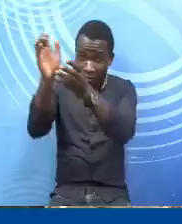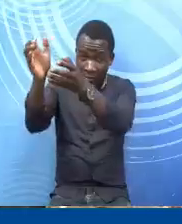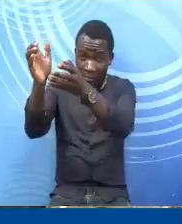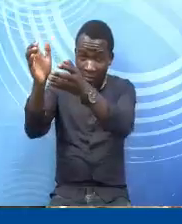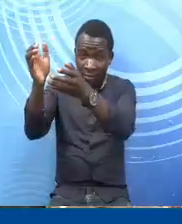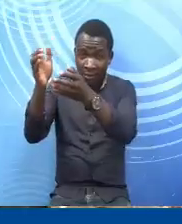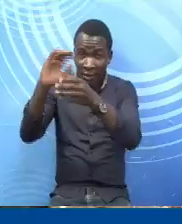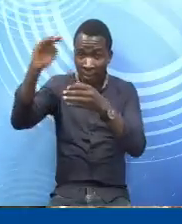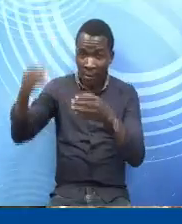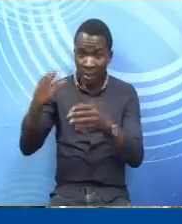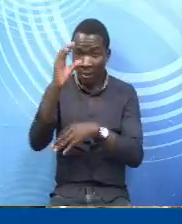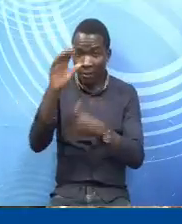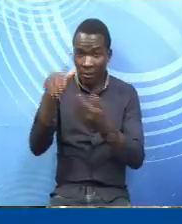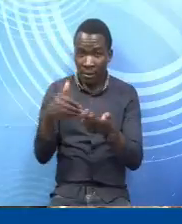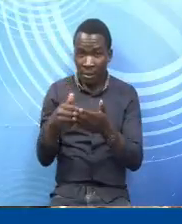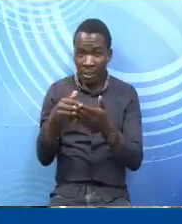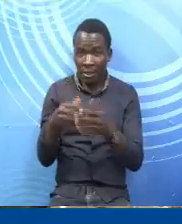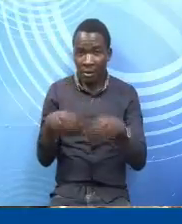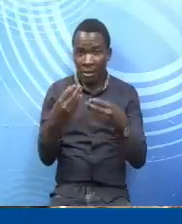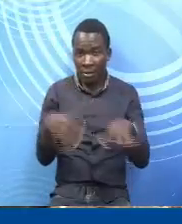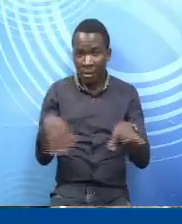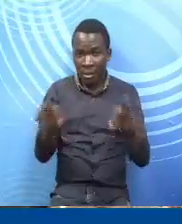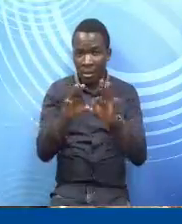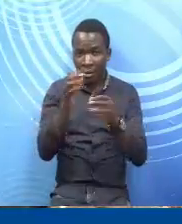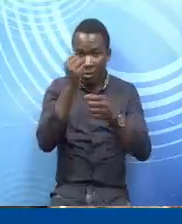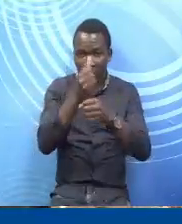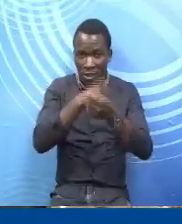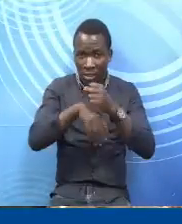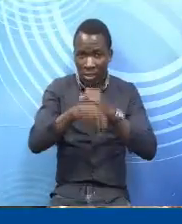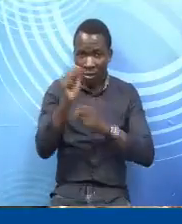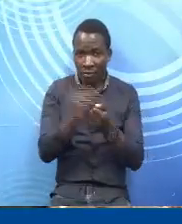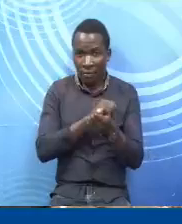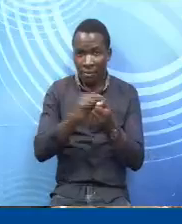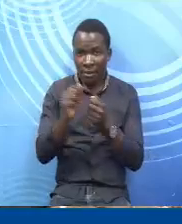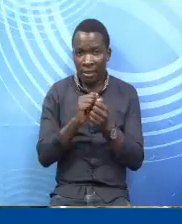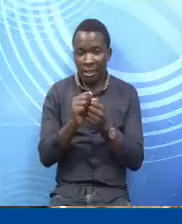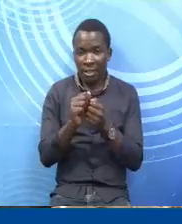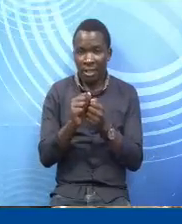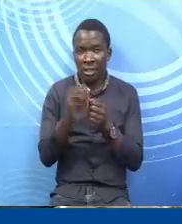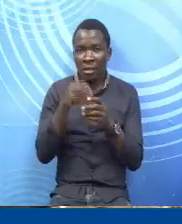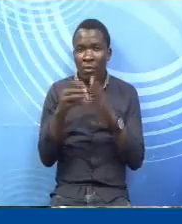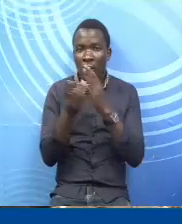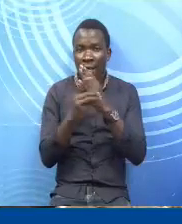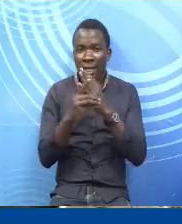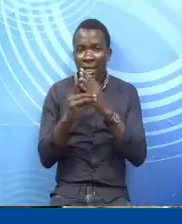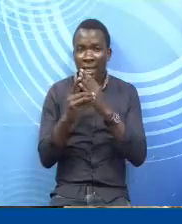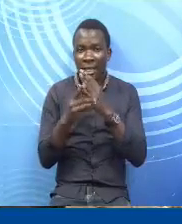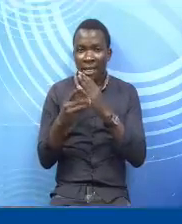habashe kwishyurwa babandi bakoze cya gikorwa cyo gusenya mu burengerazuba bw'u Rwanda mu karere ka Rusizi Ndimana nawe